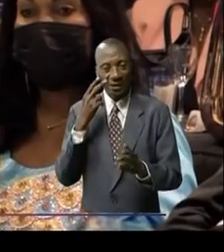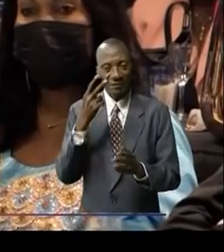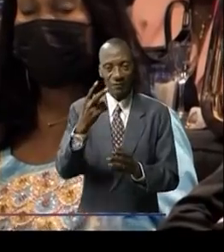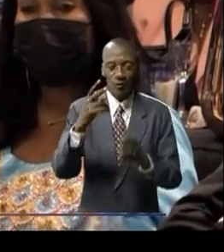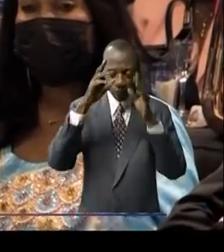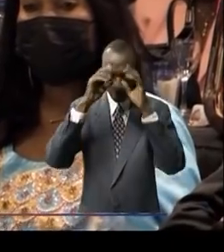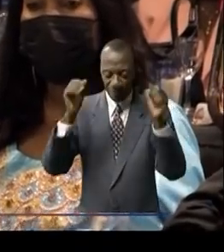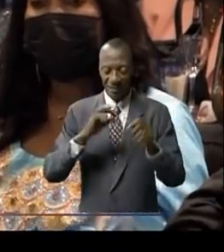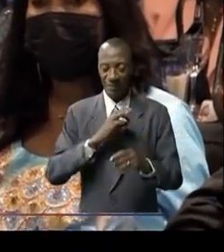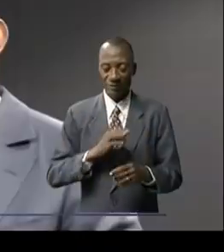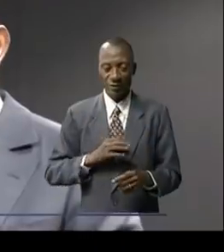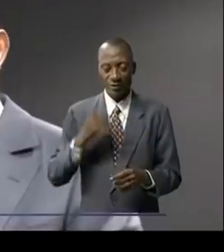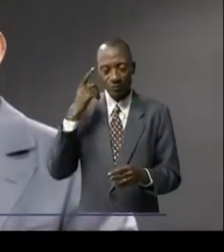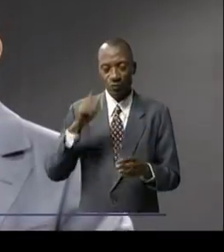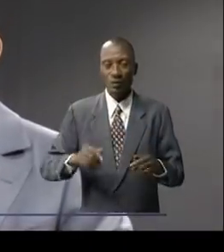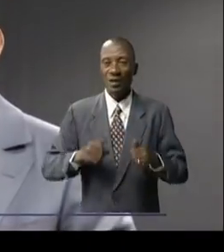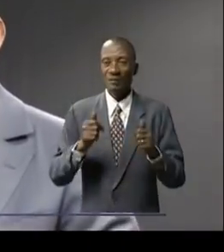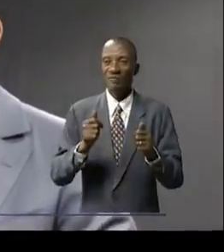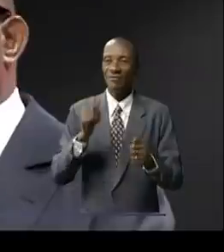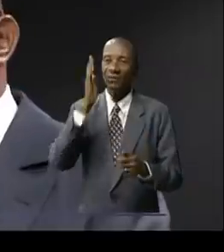le bien-être des peuples congolais.